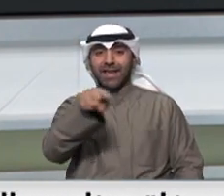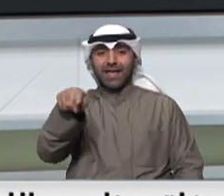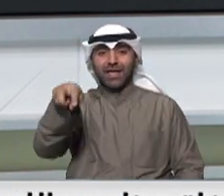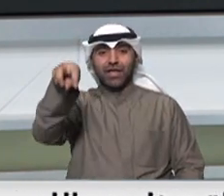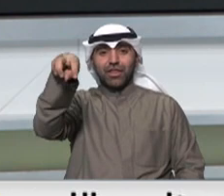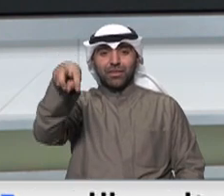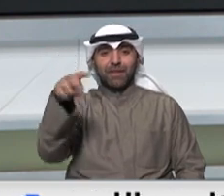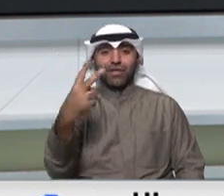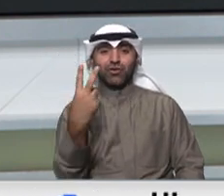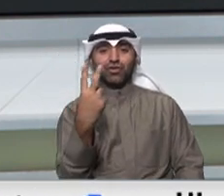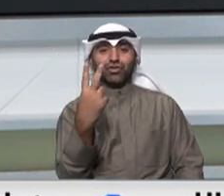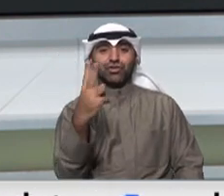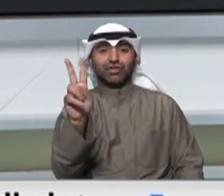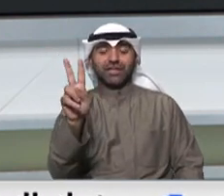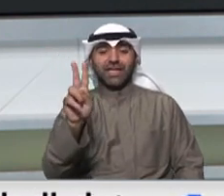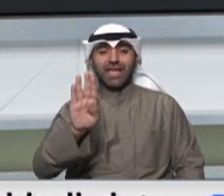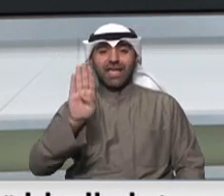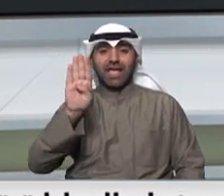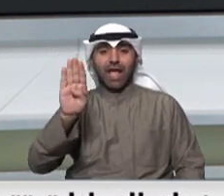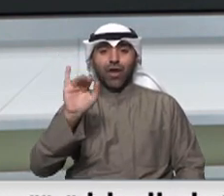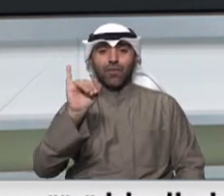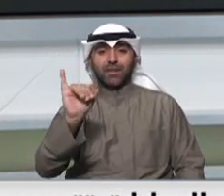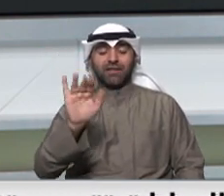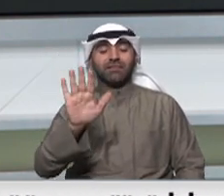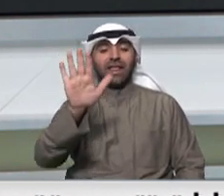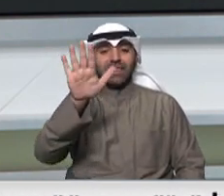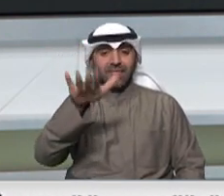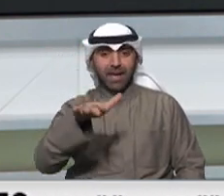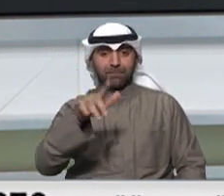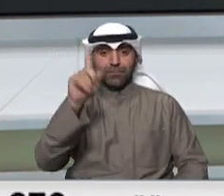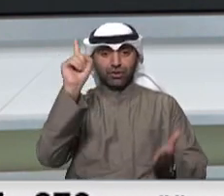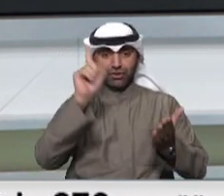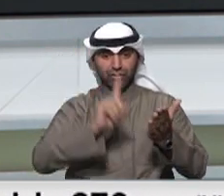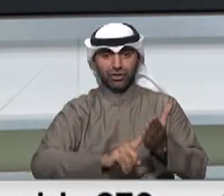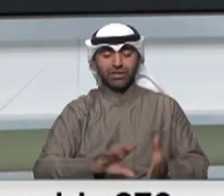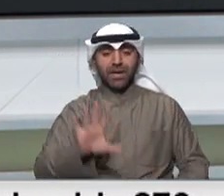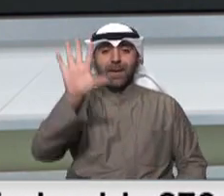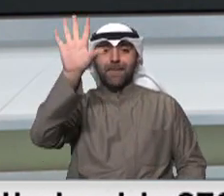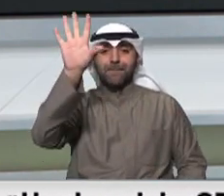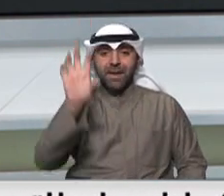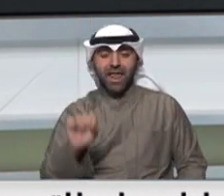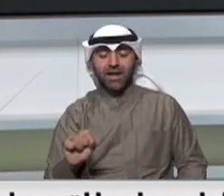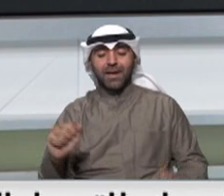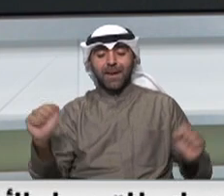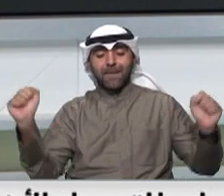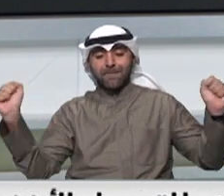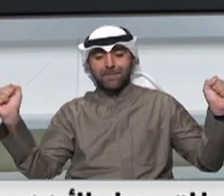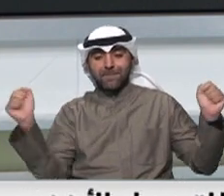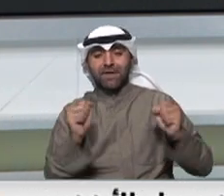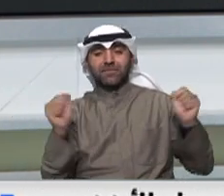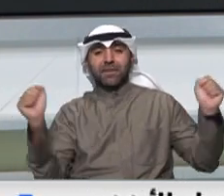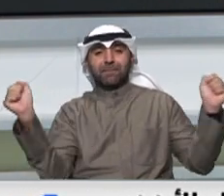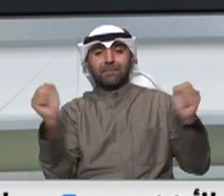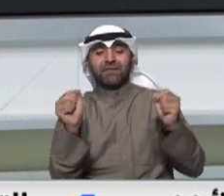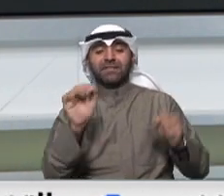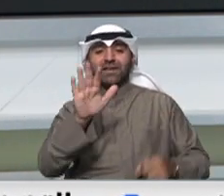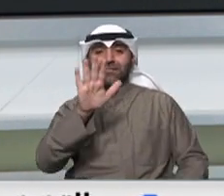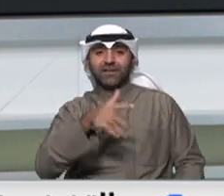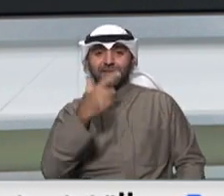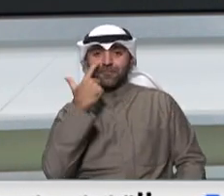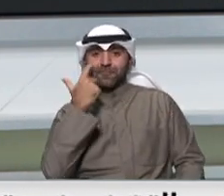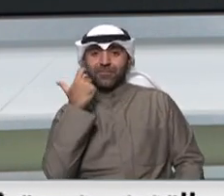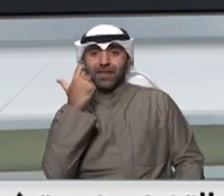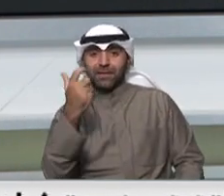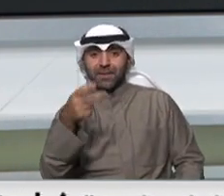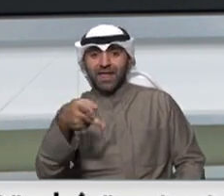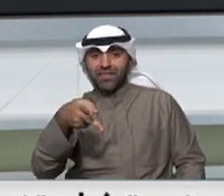غربي الى متقلب الاتجاه اجواء بارده خلال فتره المساء والبروده تكون ملحوظه اكثر في الفترات المتاخره من الليل والفجر للساعه